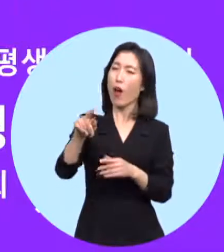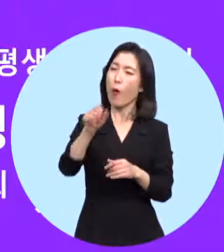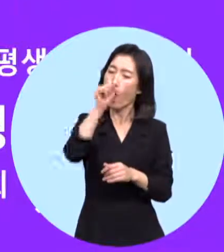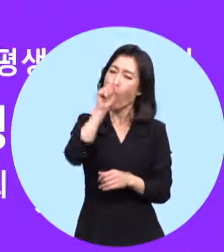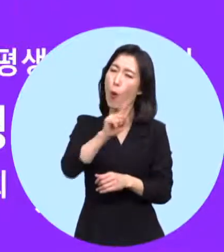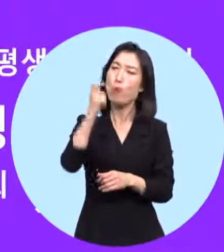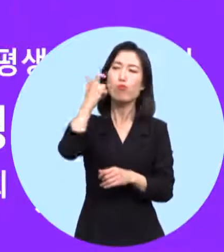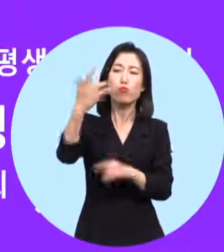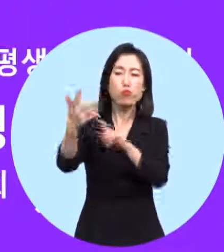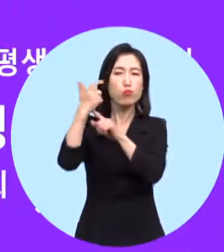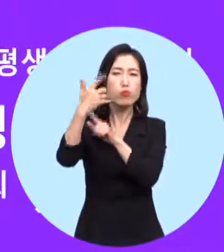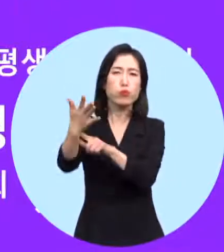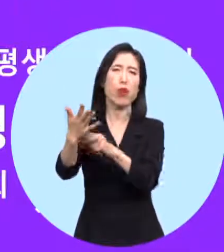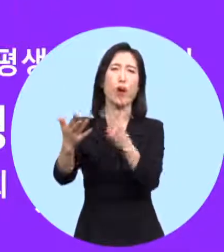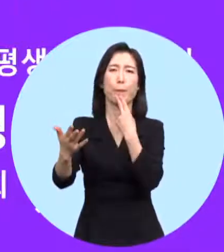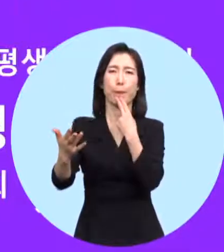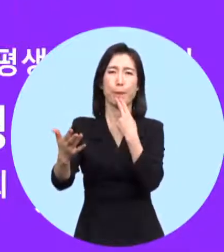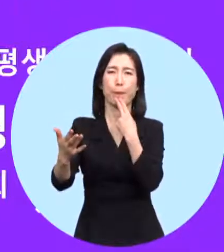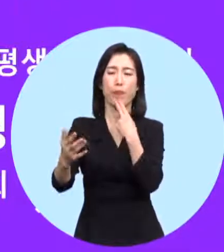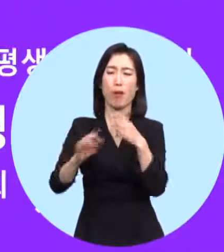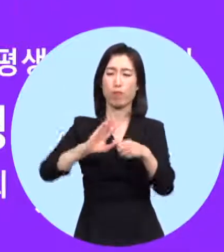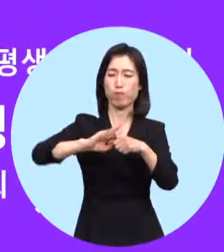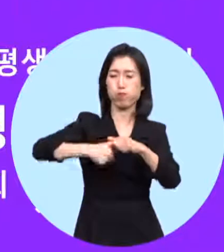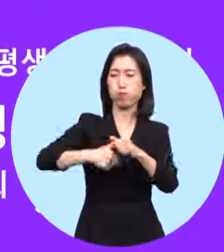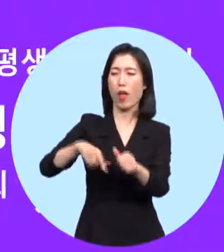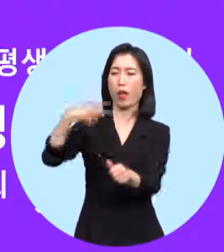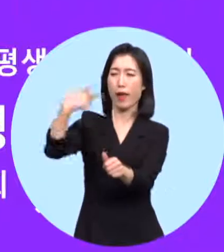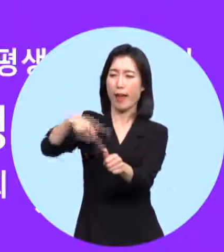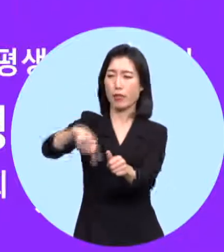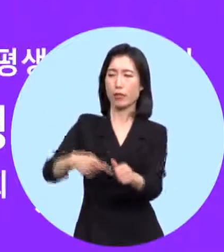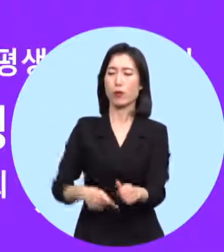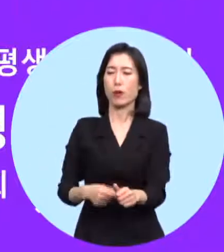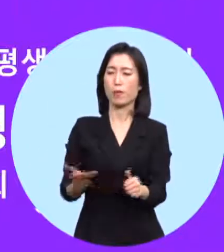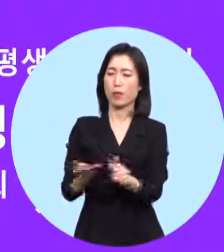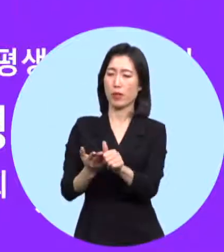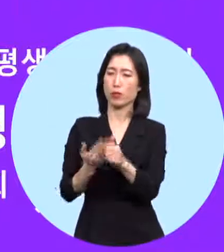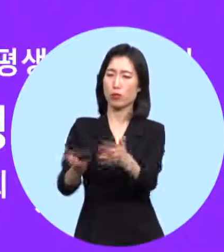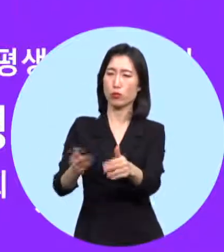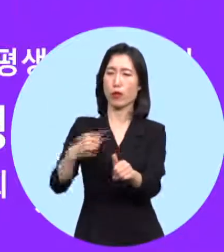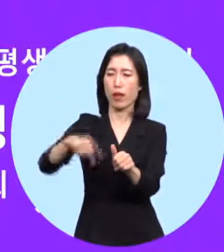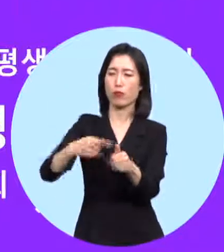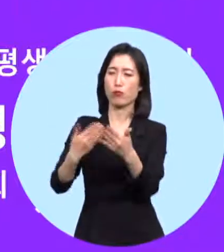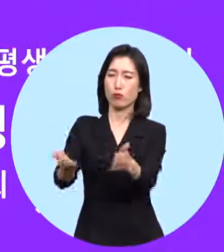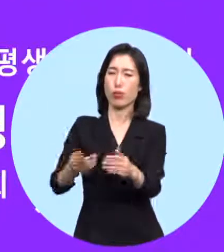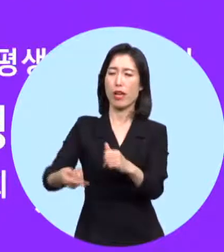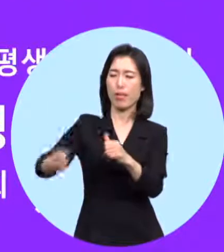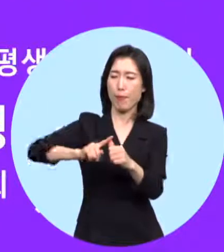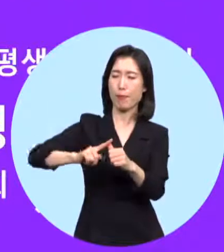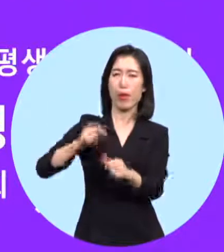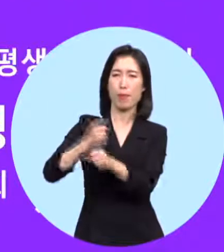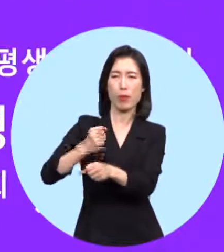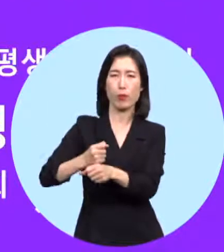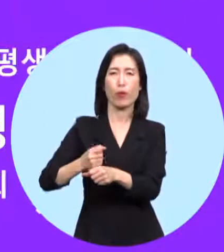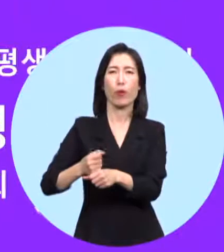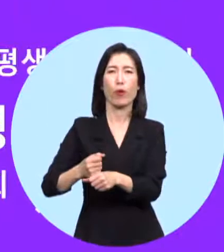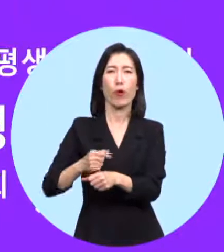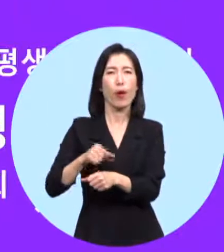않고 있더라는 거죠. 우리는 가르치고 양성하고 참여시키고